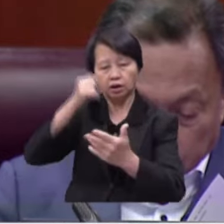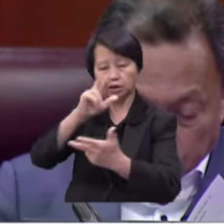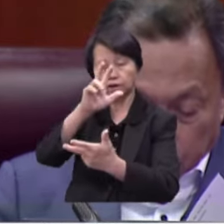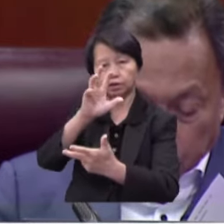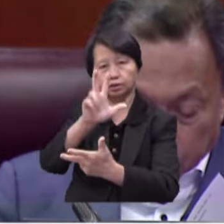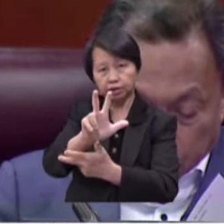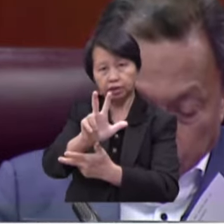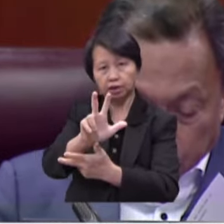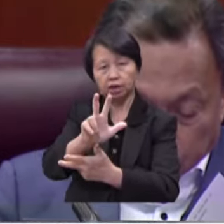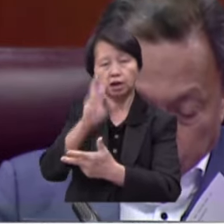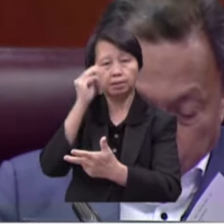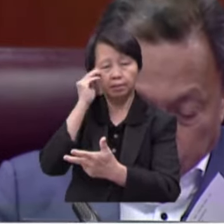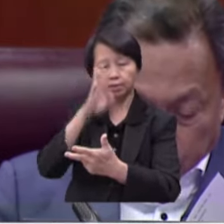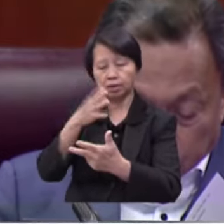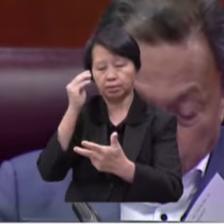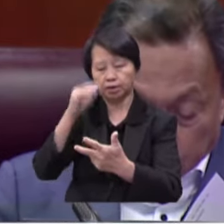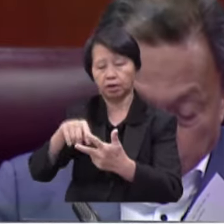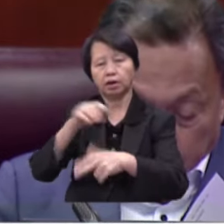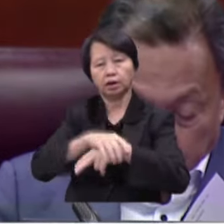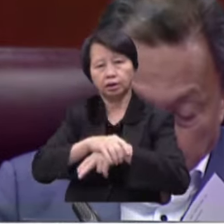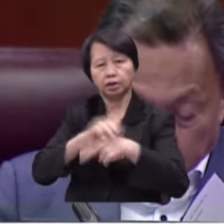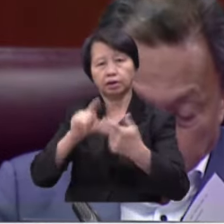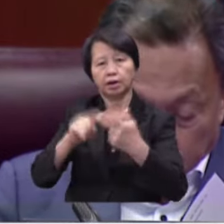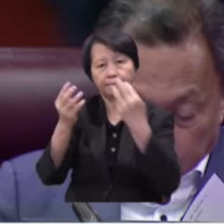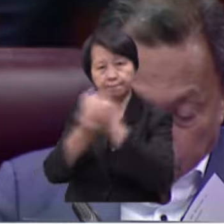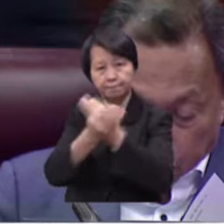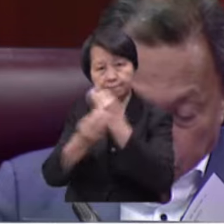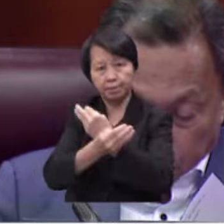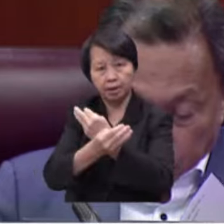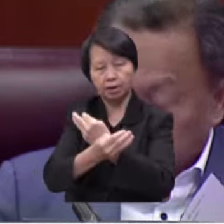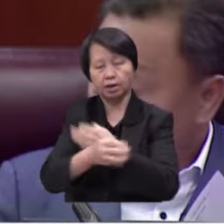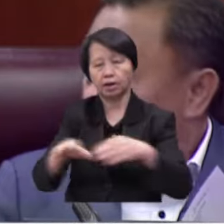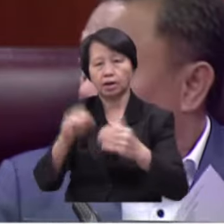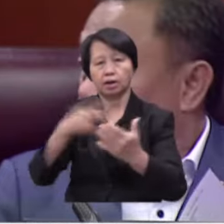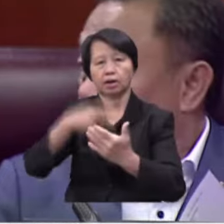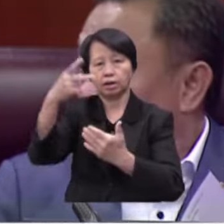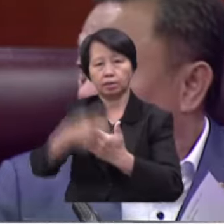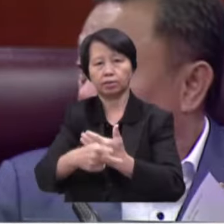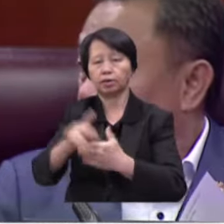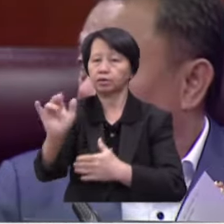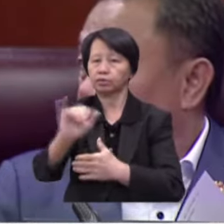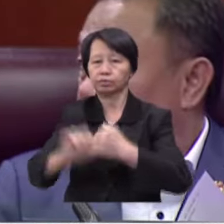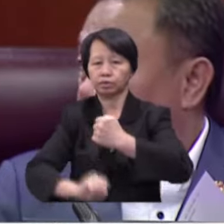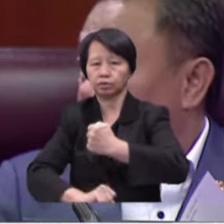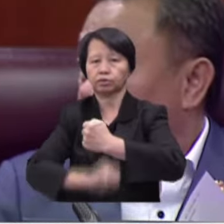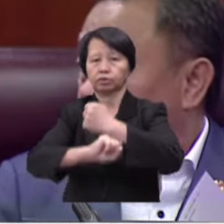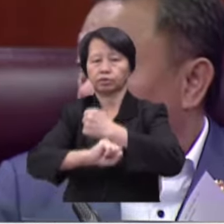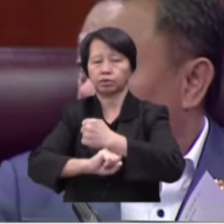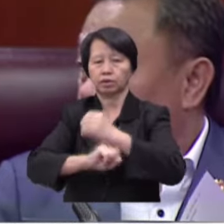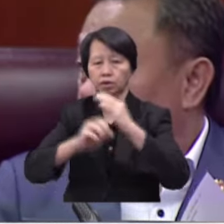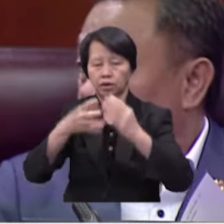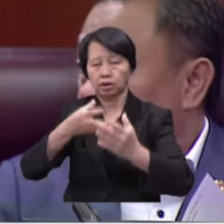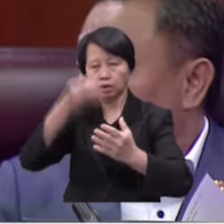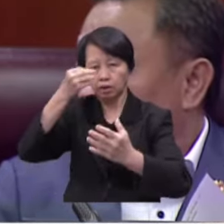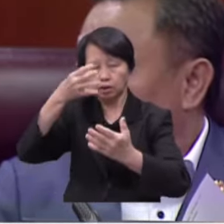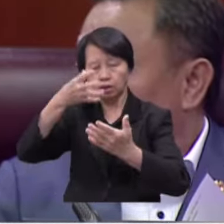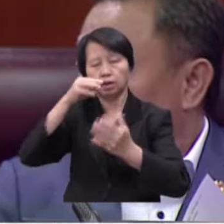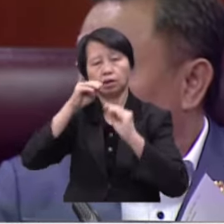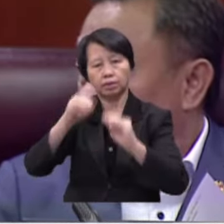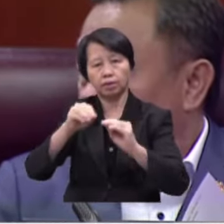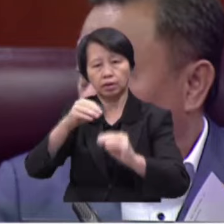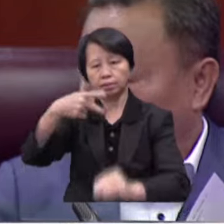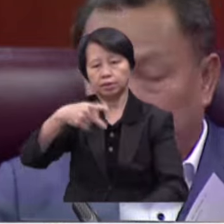tiga dalam bahasa Melayu bahasa Inggris dan matematika pelaksanaan program ini adalah sebagai dukungan pengajaran dan pembelajaran